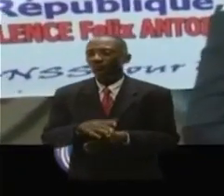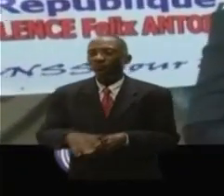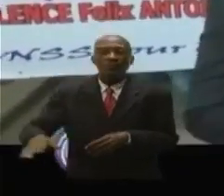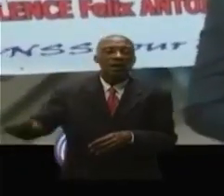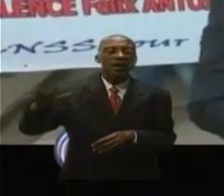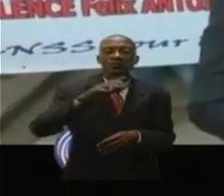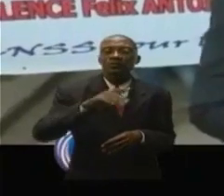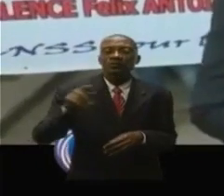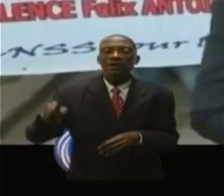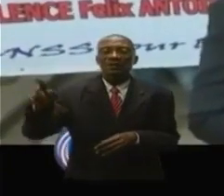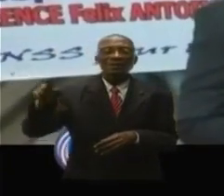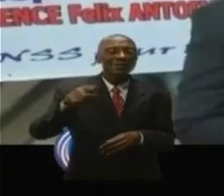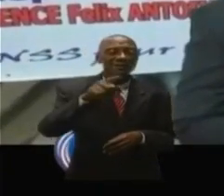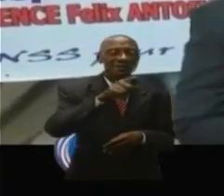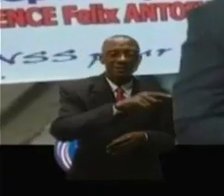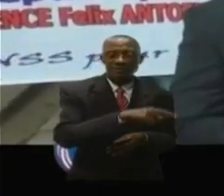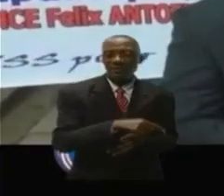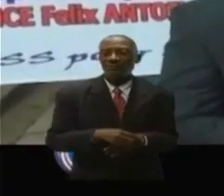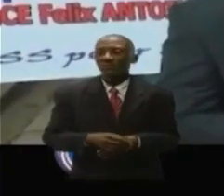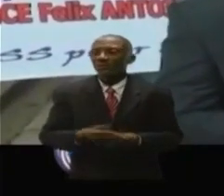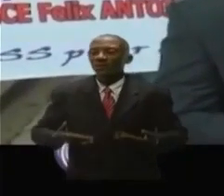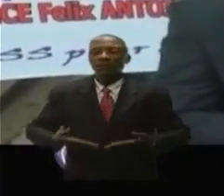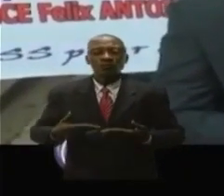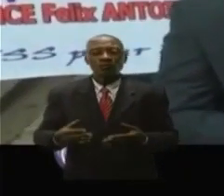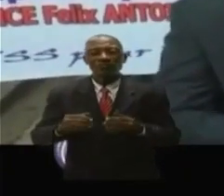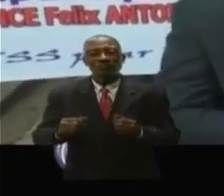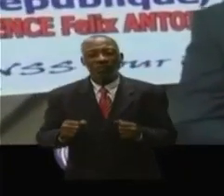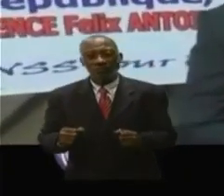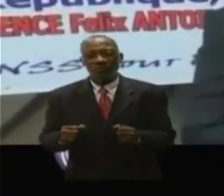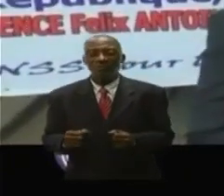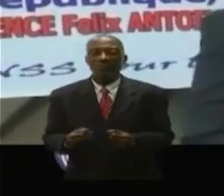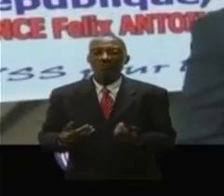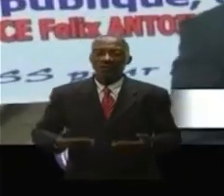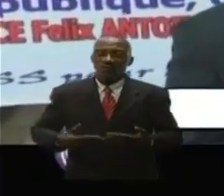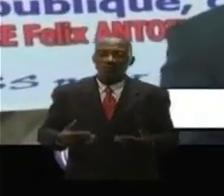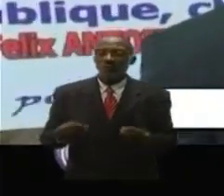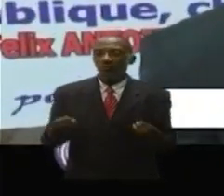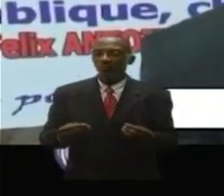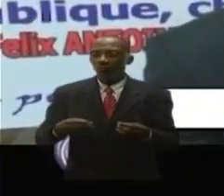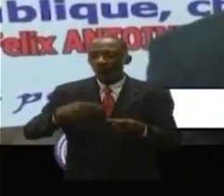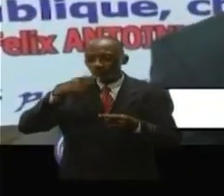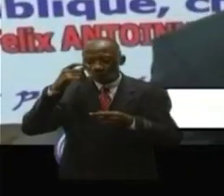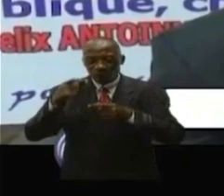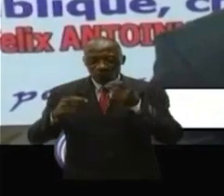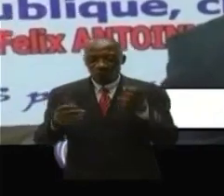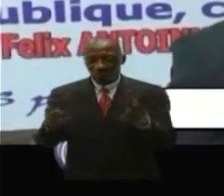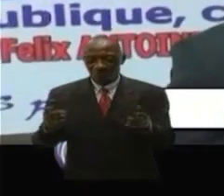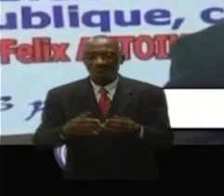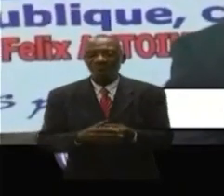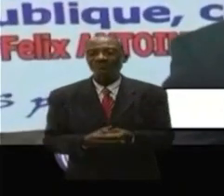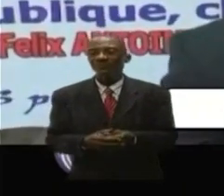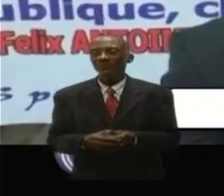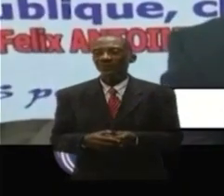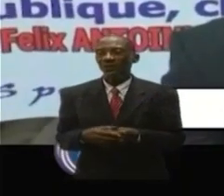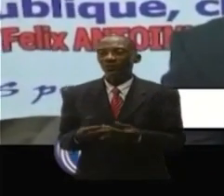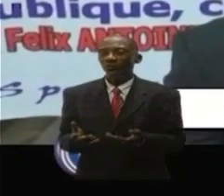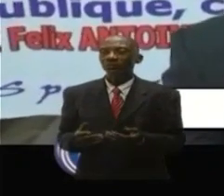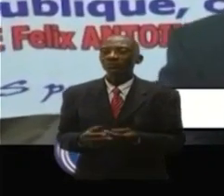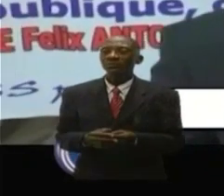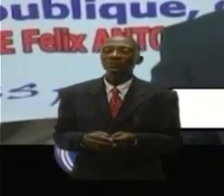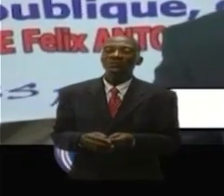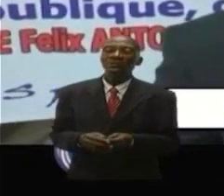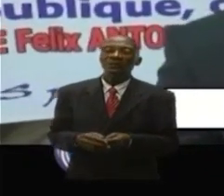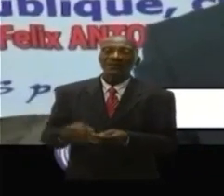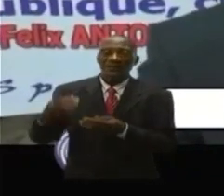employeurs devront absolument s'affilier et immatriculer tous leurs travailleurs, non seulement s'affilier, immatriculer tous leurs